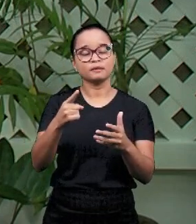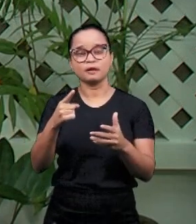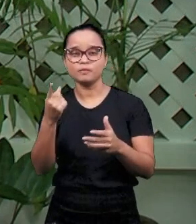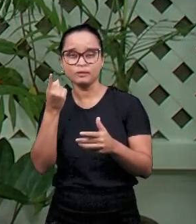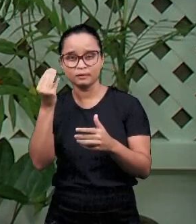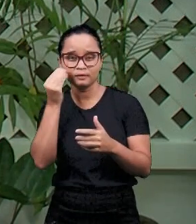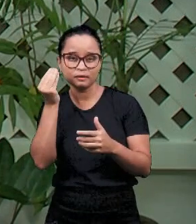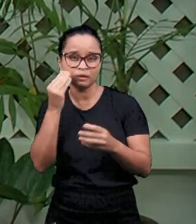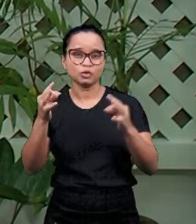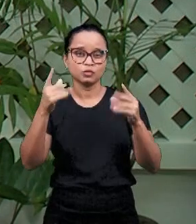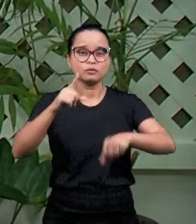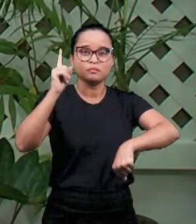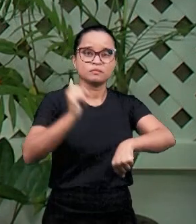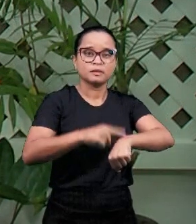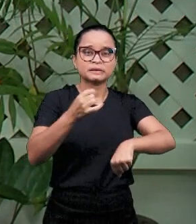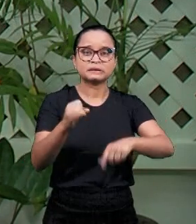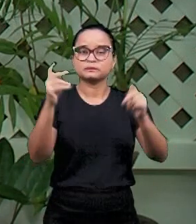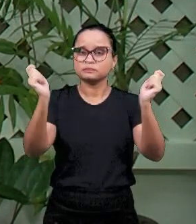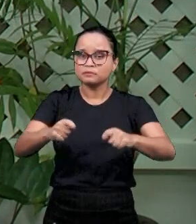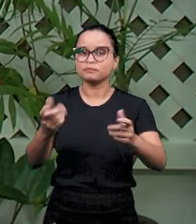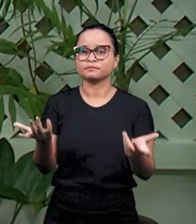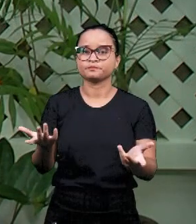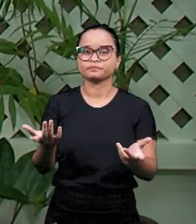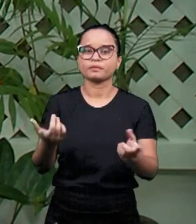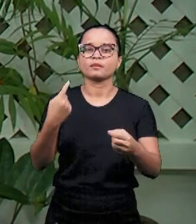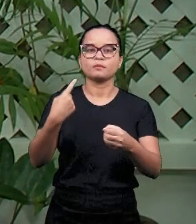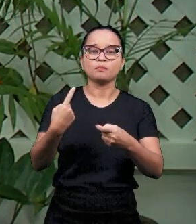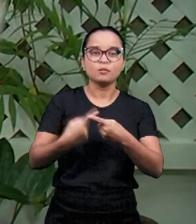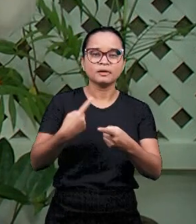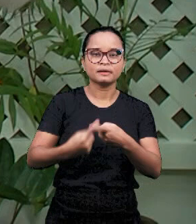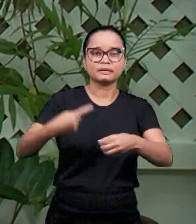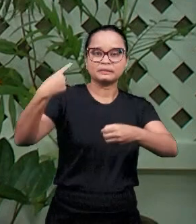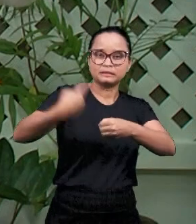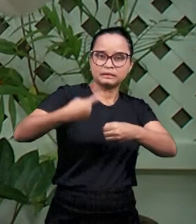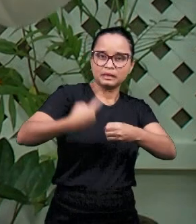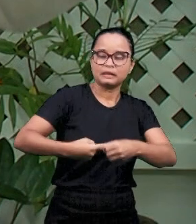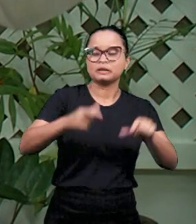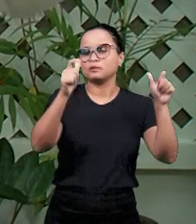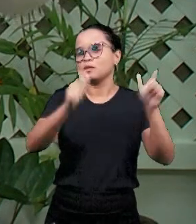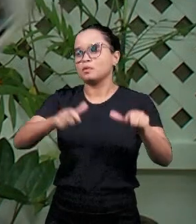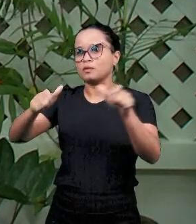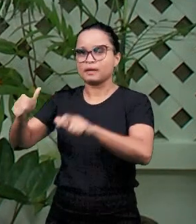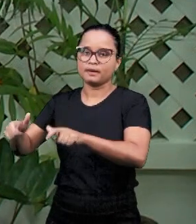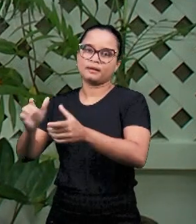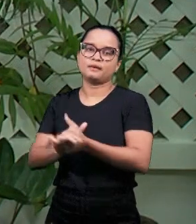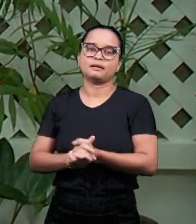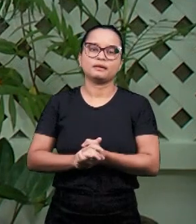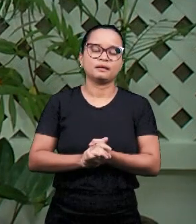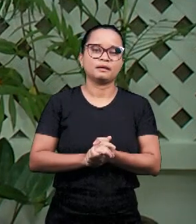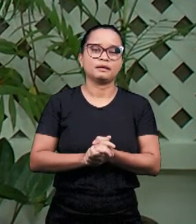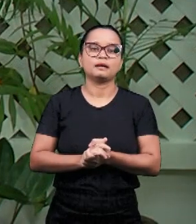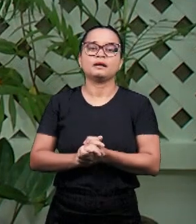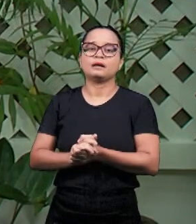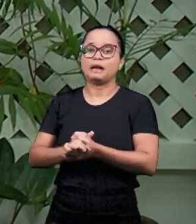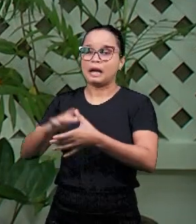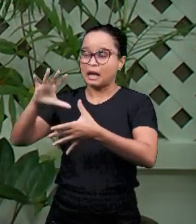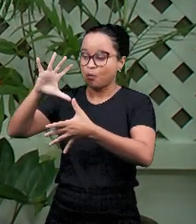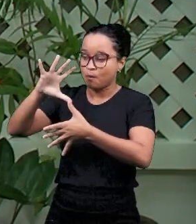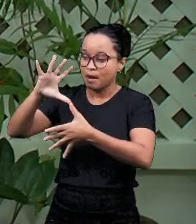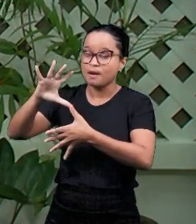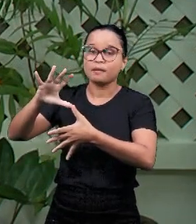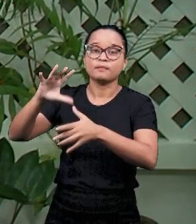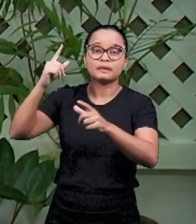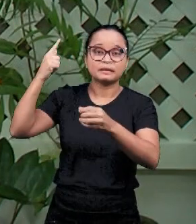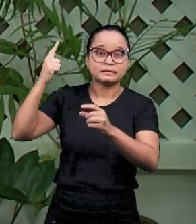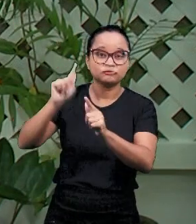tous les moments que c'est possible. Donc, les villes, les endroits anciens, les noms, la géographie d'Israël,